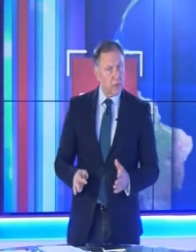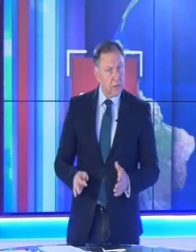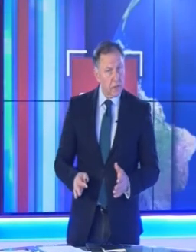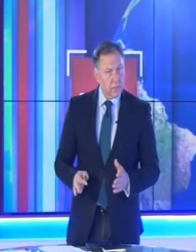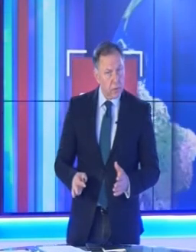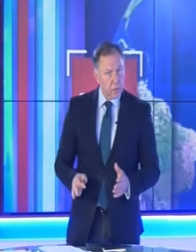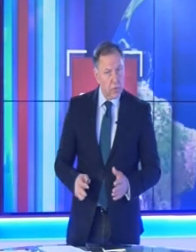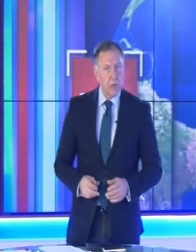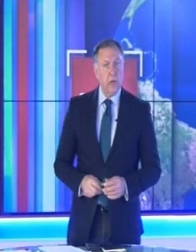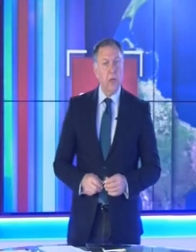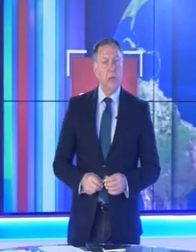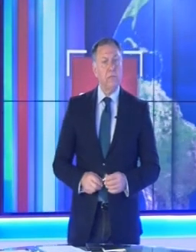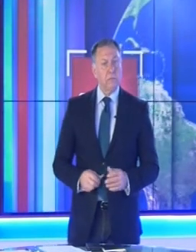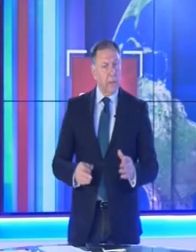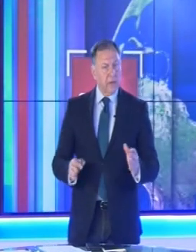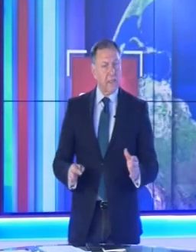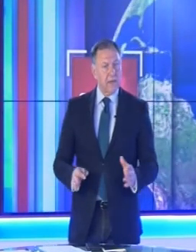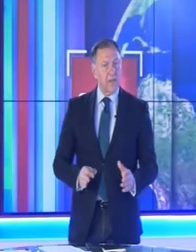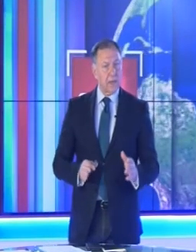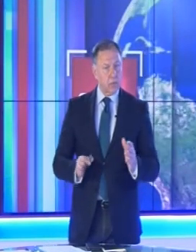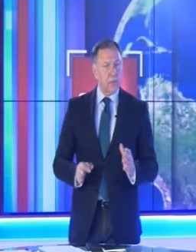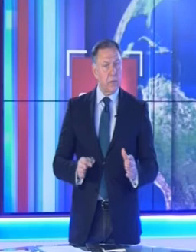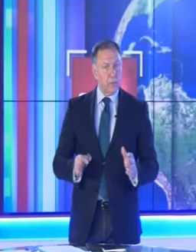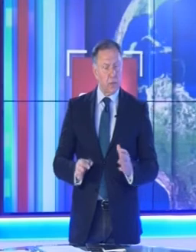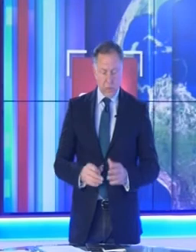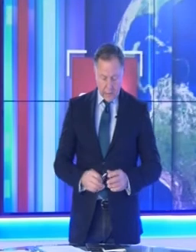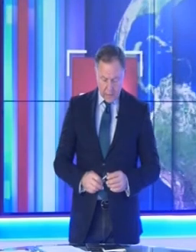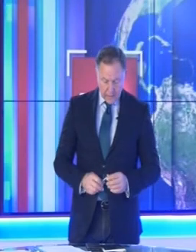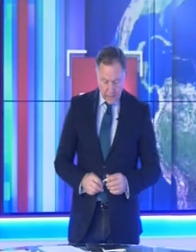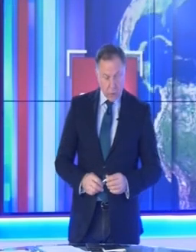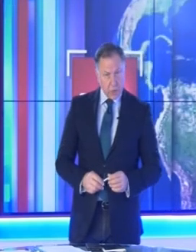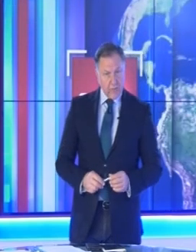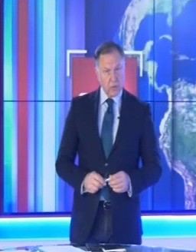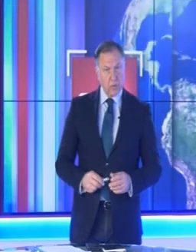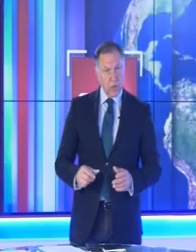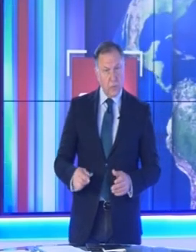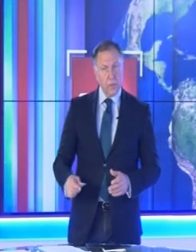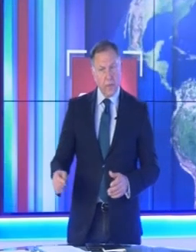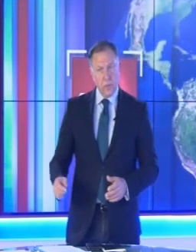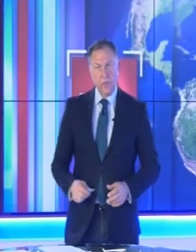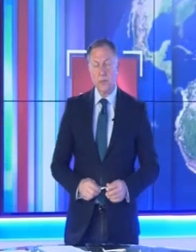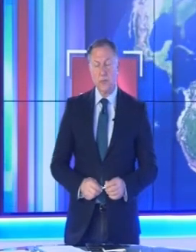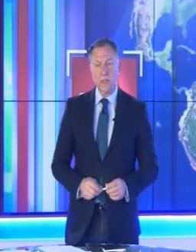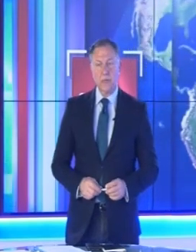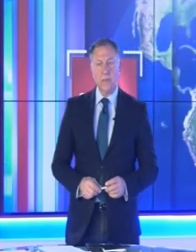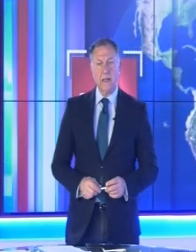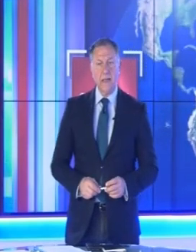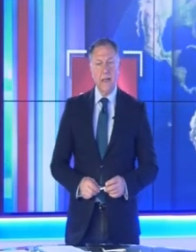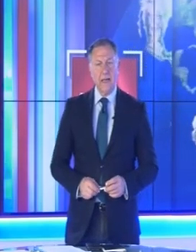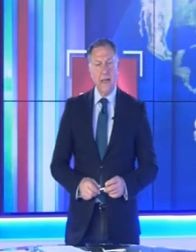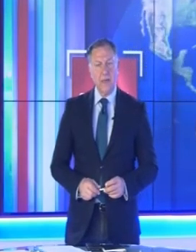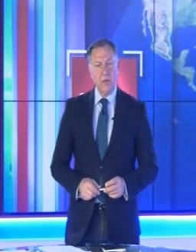τουριστικό της προϊόν και μάλιστα με έναν τρόπο ο οποίος είναι αξιοσέβαστος για όποιον παρακολουθεί τα τουριστικά